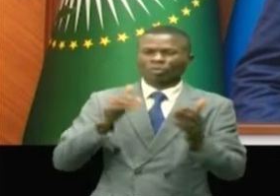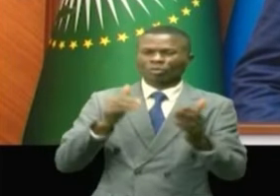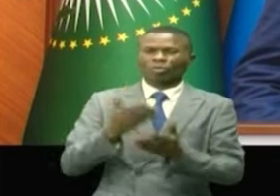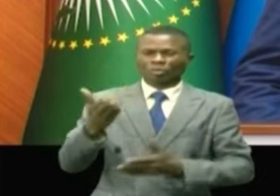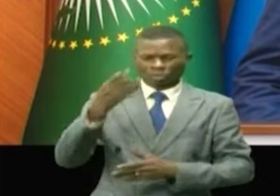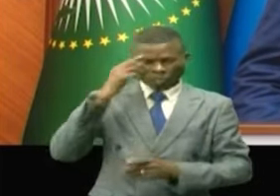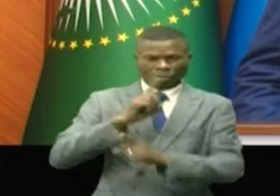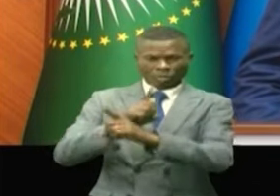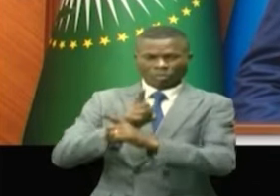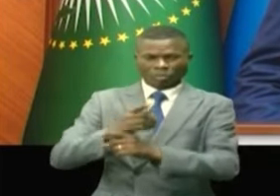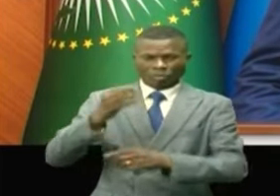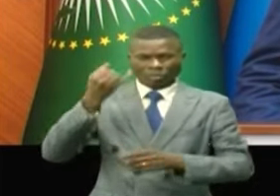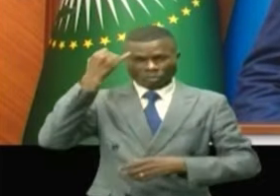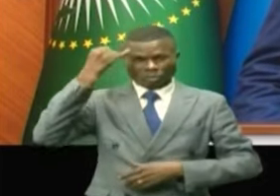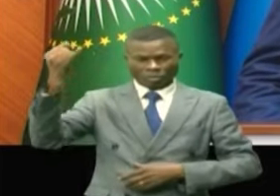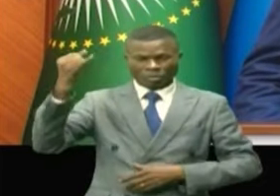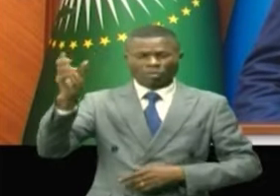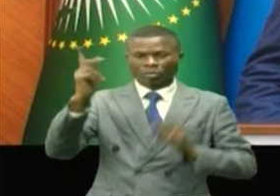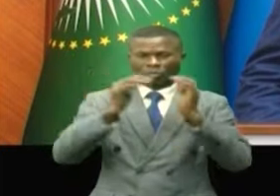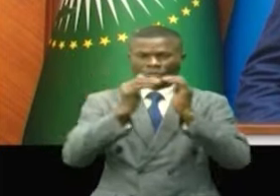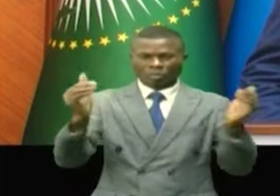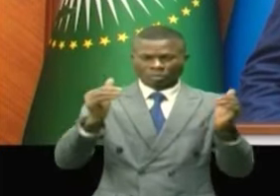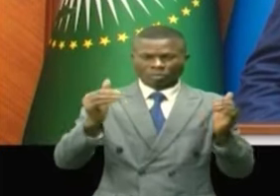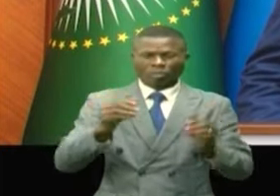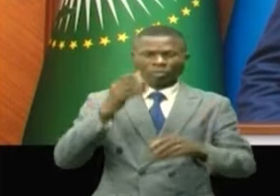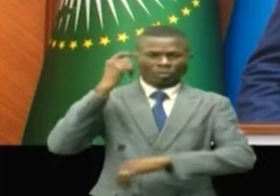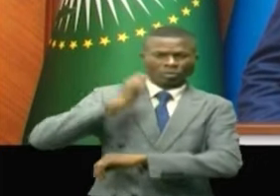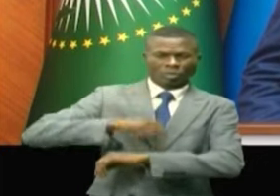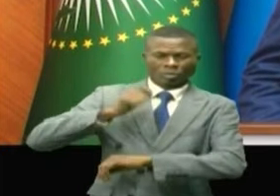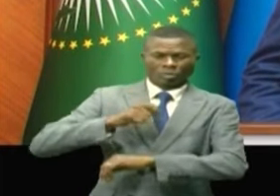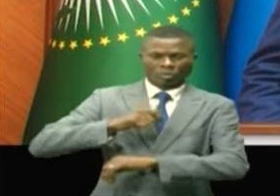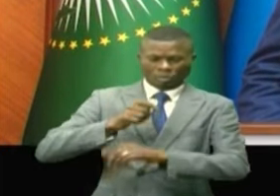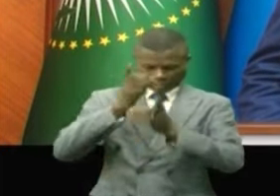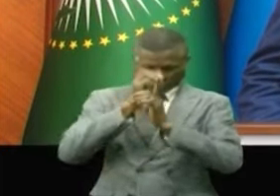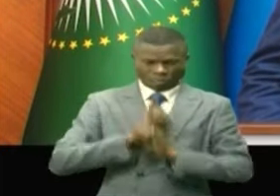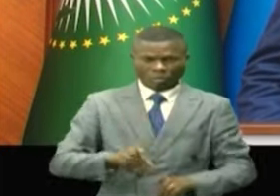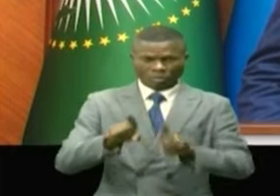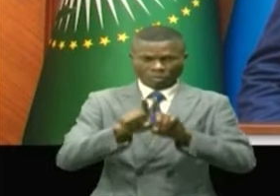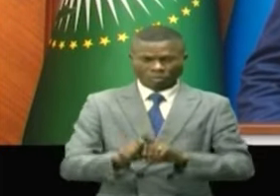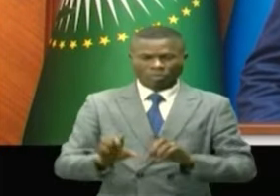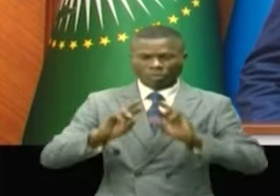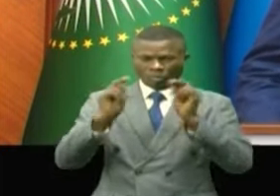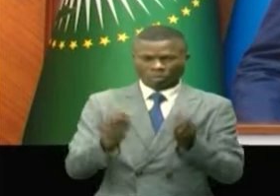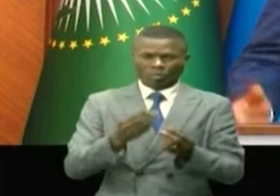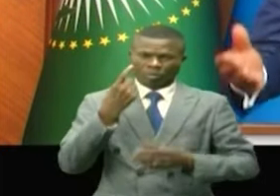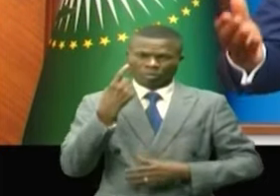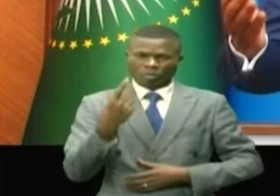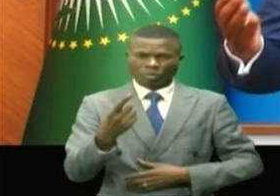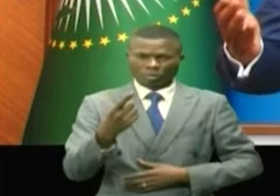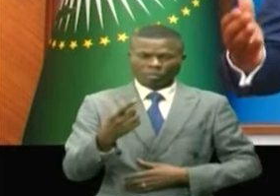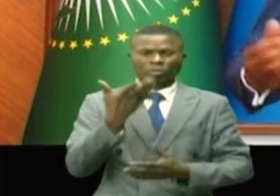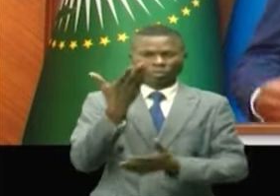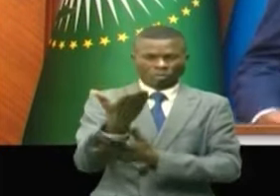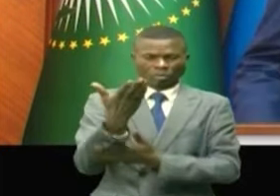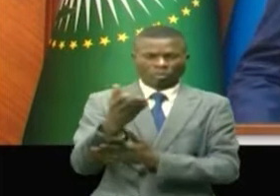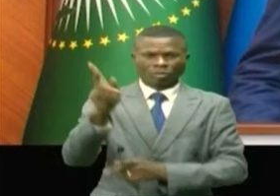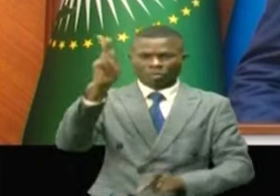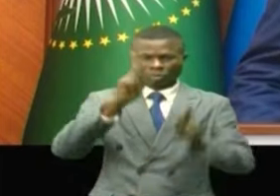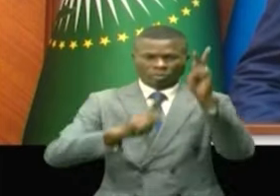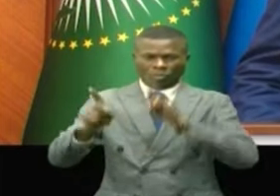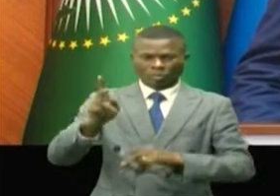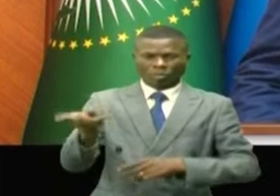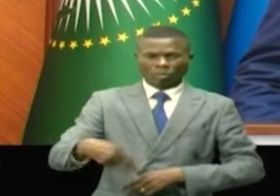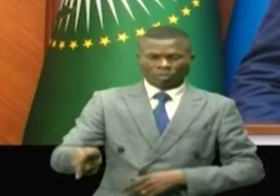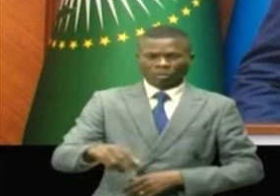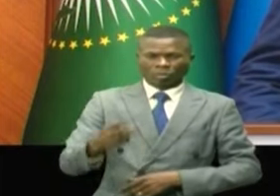pour défendre les idéaux de paix de justice de dignité et d'unité j'invite la population des